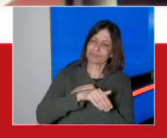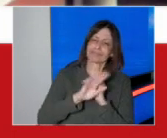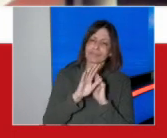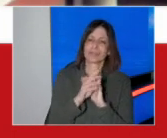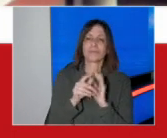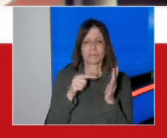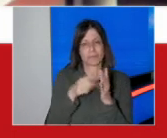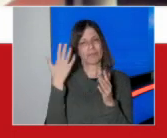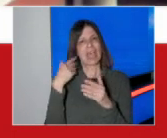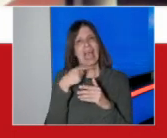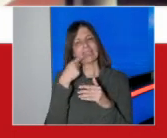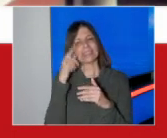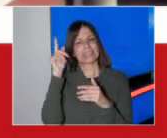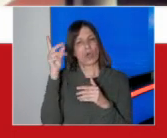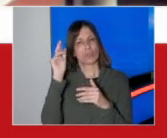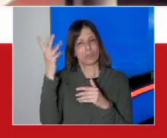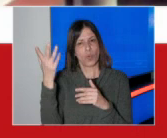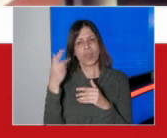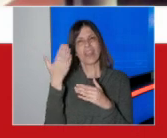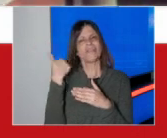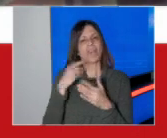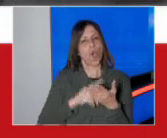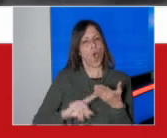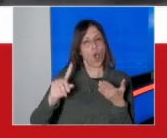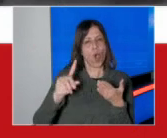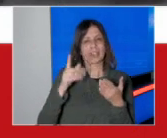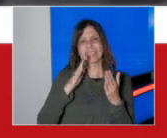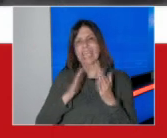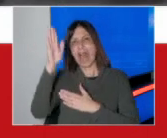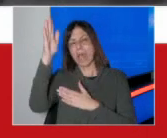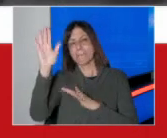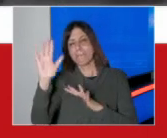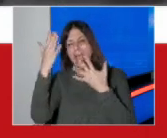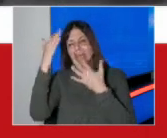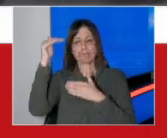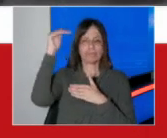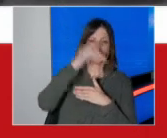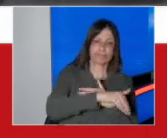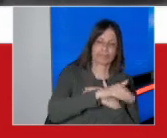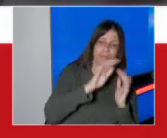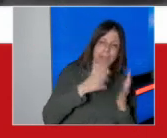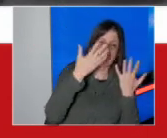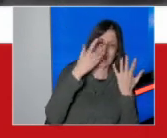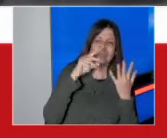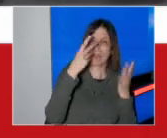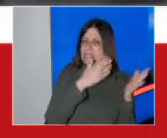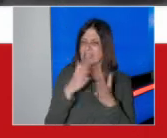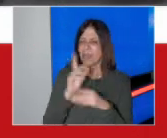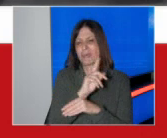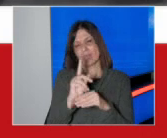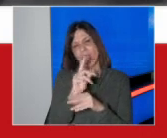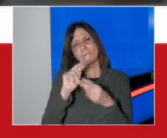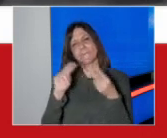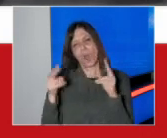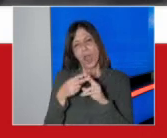נכון, כי היו הצרות כאלה, לא יודע אם אתה זוכר, לפני חודש, זה יעלה מהר וזה ירד מהר, והכל יהיה בסדר. עכשיו, בינתיים בעולם